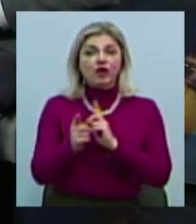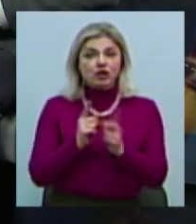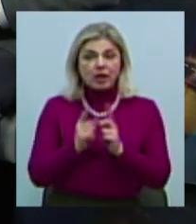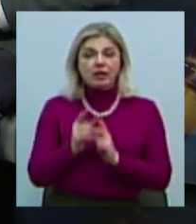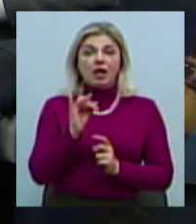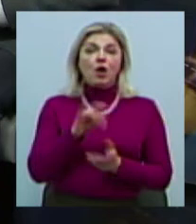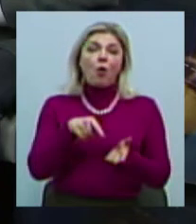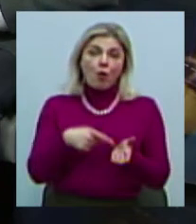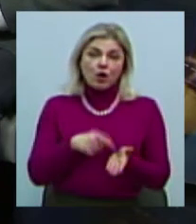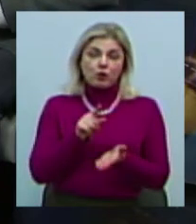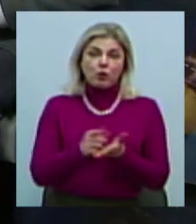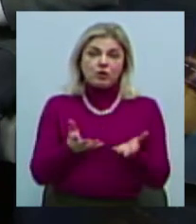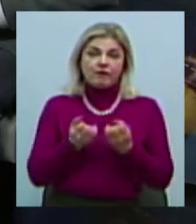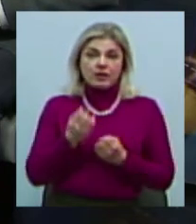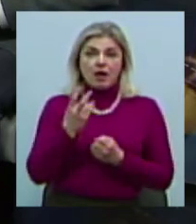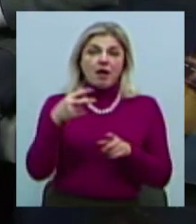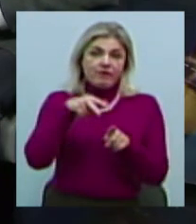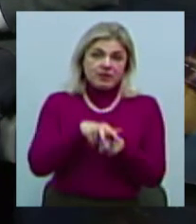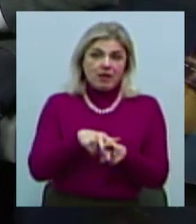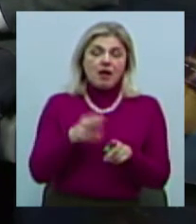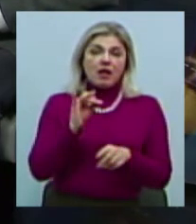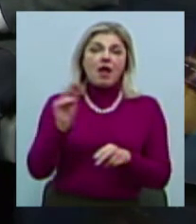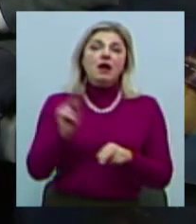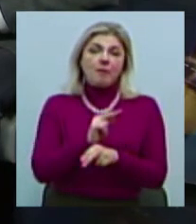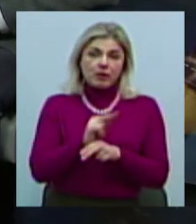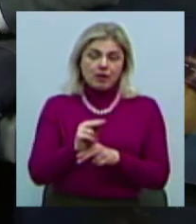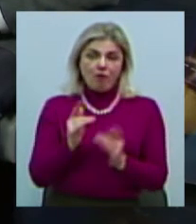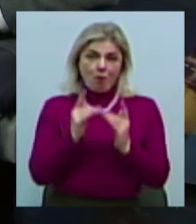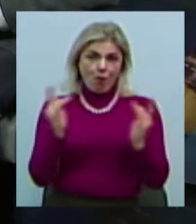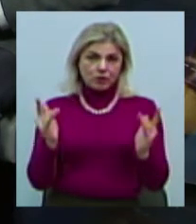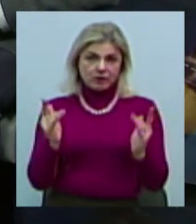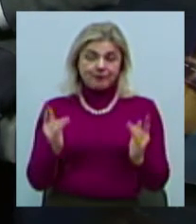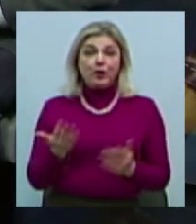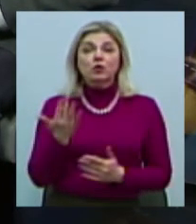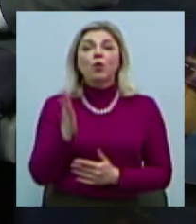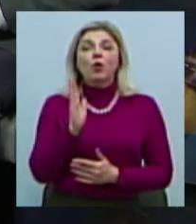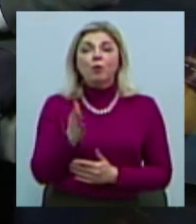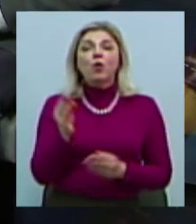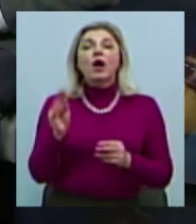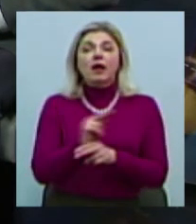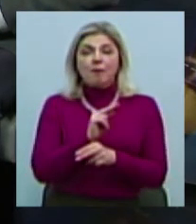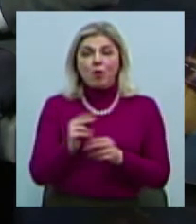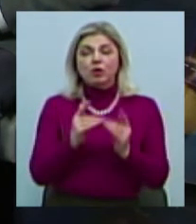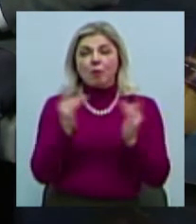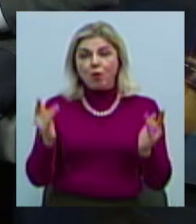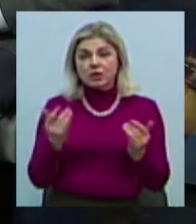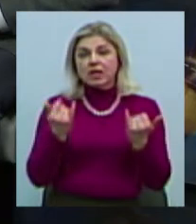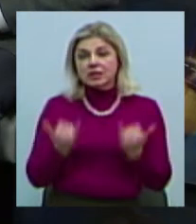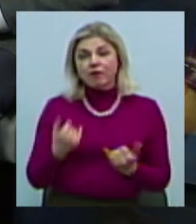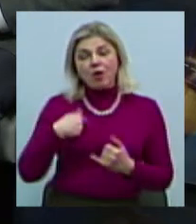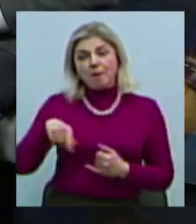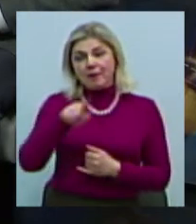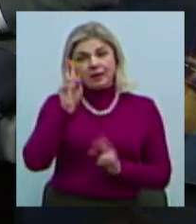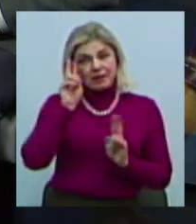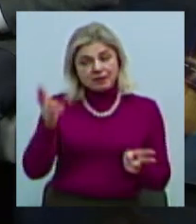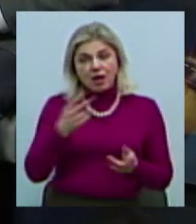должен взять на себя, завалить эту ношу и отремонтировать мост. Сколько будет стоить ремонт моста на сегодняшний день, мы не знаем. Это покажет только